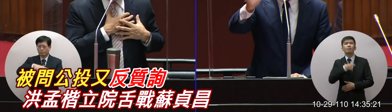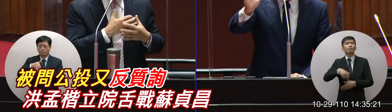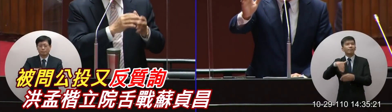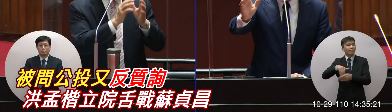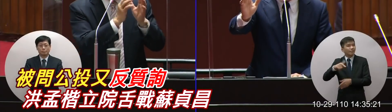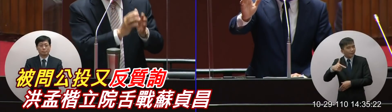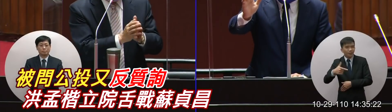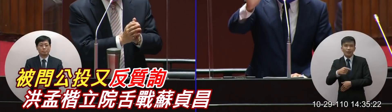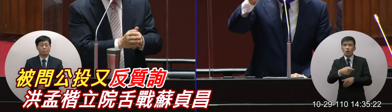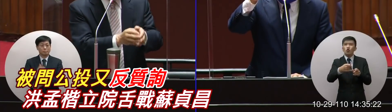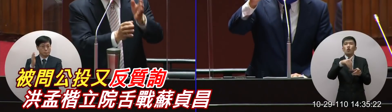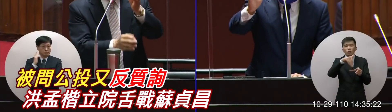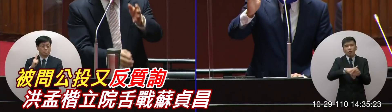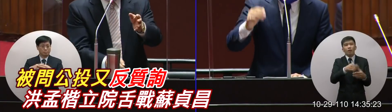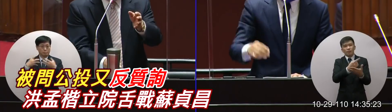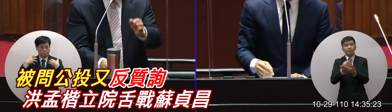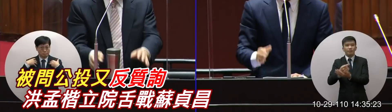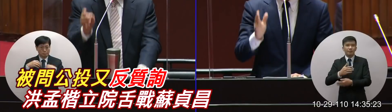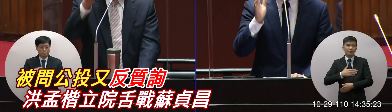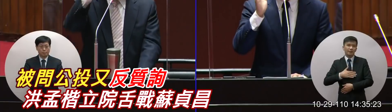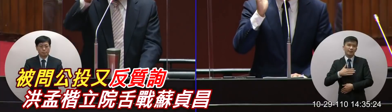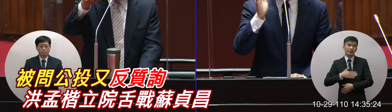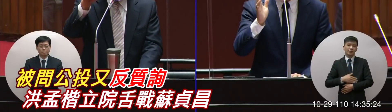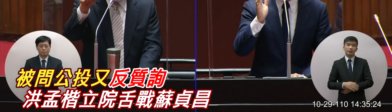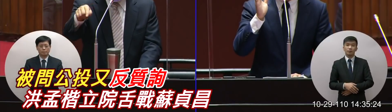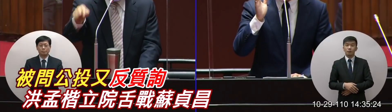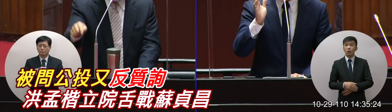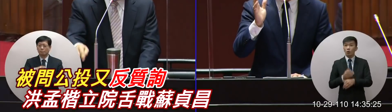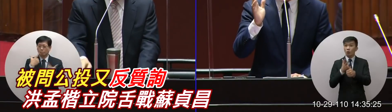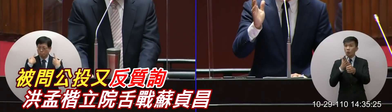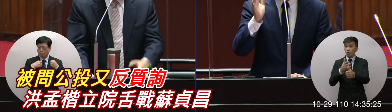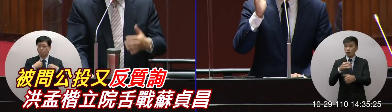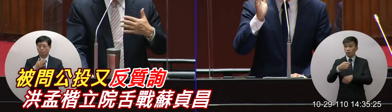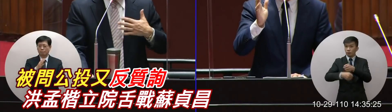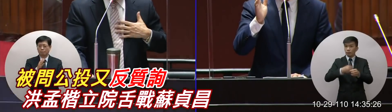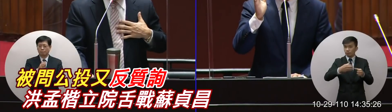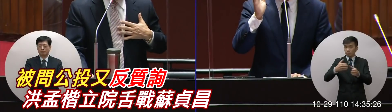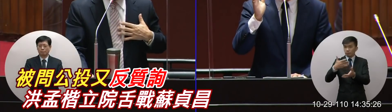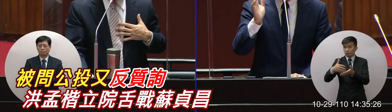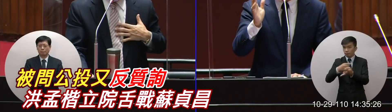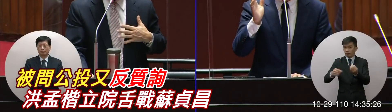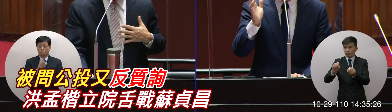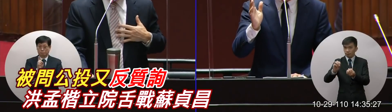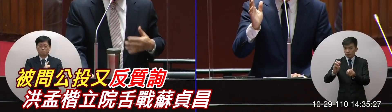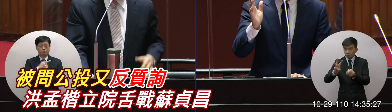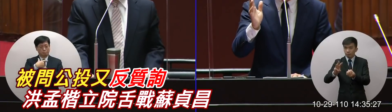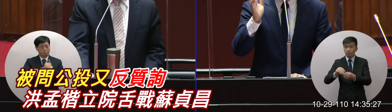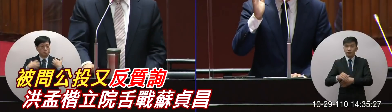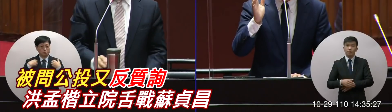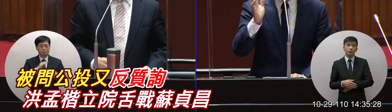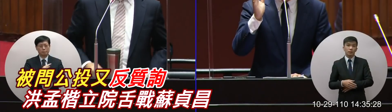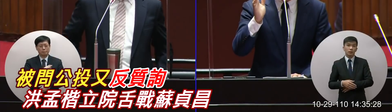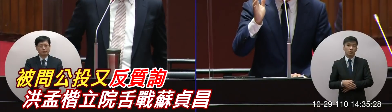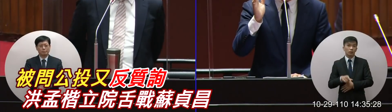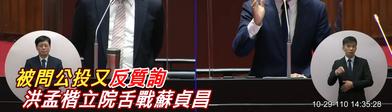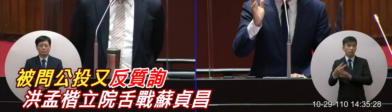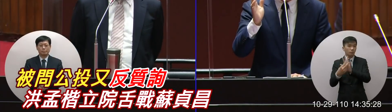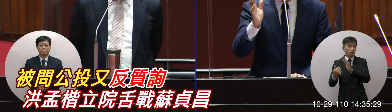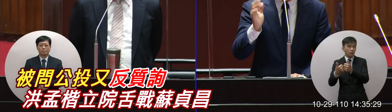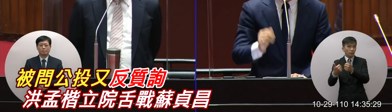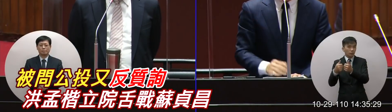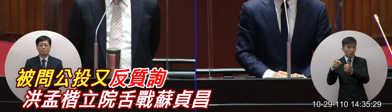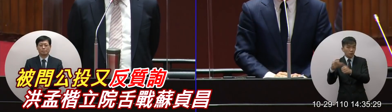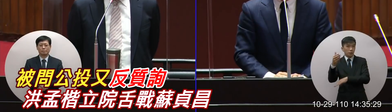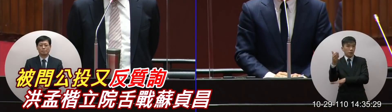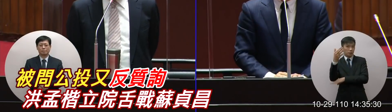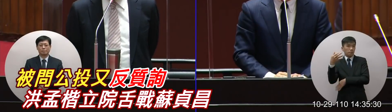大家都知道。来，再来，那请教这三百场的事。这三百场的说明会会不会用到政府的